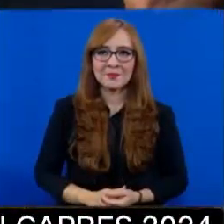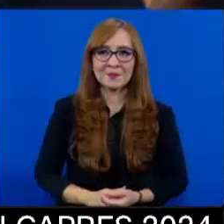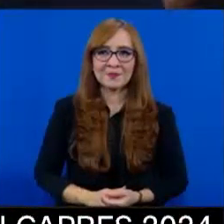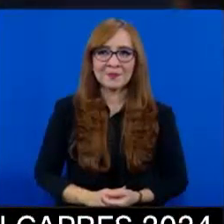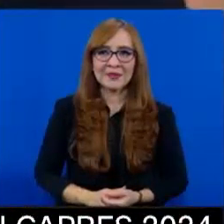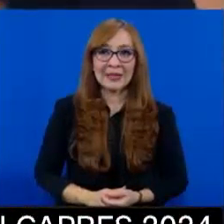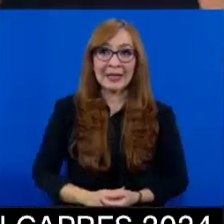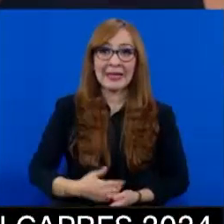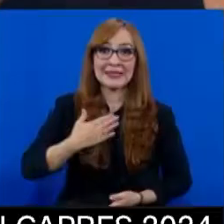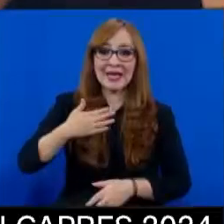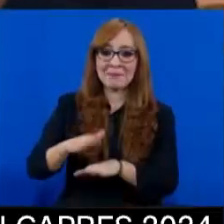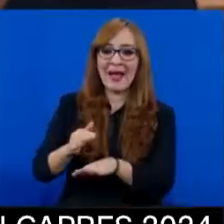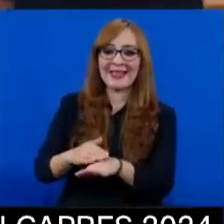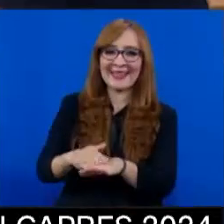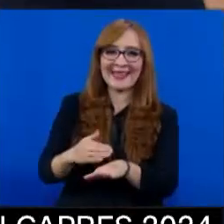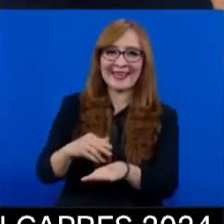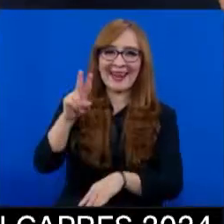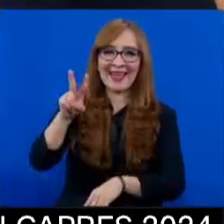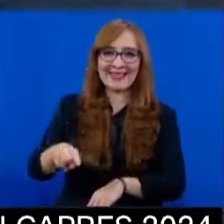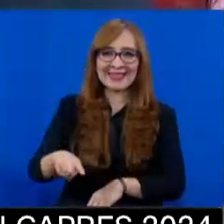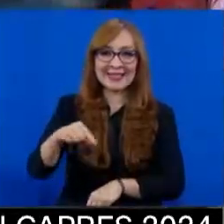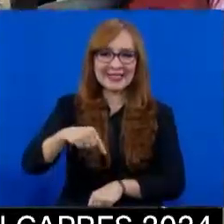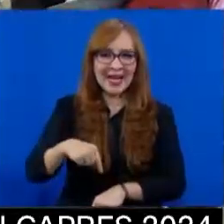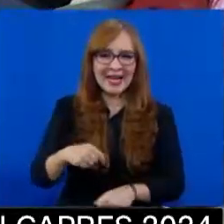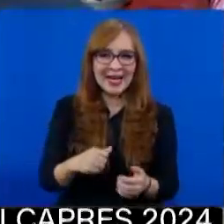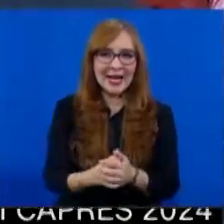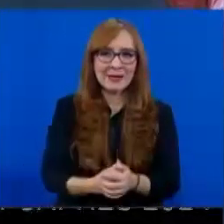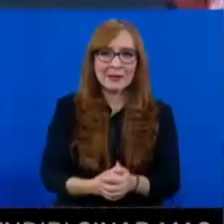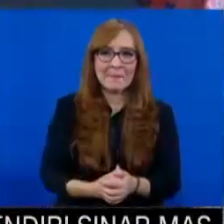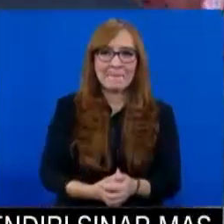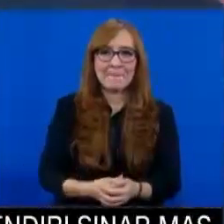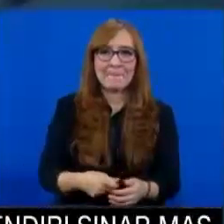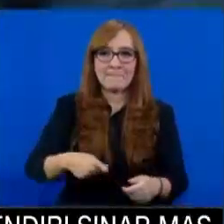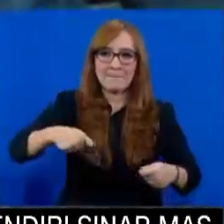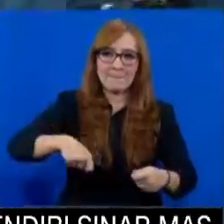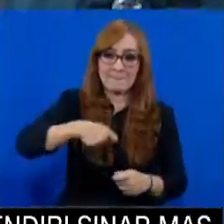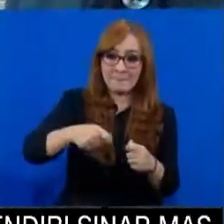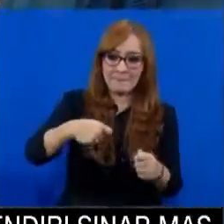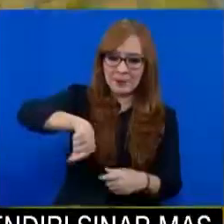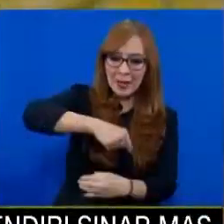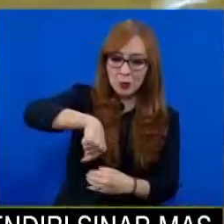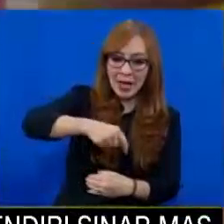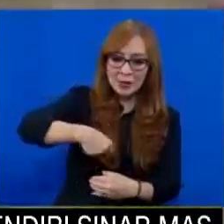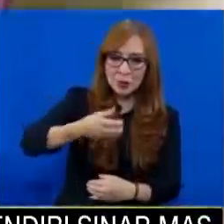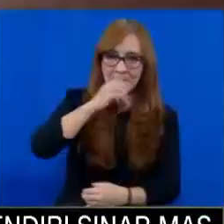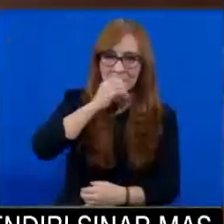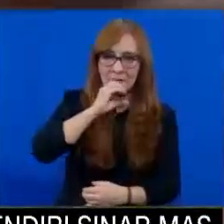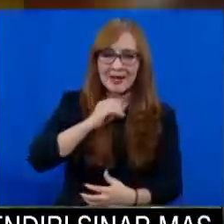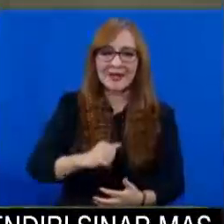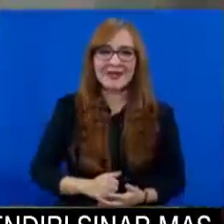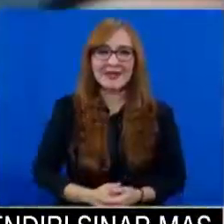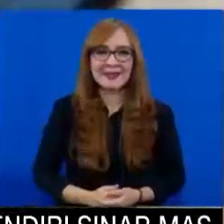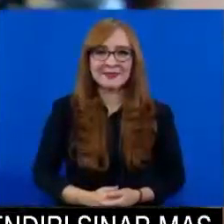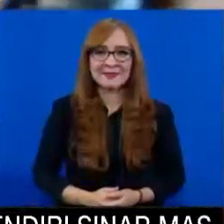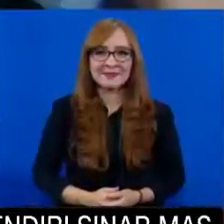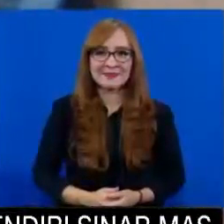Saya dipanggil lagi nih. Kali ini saya ikut mempersiapkan minuman. Ya ampun, banyak sekali pekerjaannya. Oke,